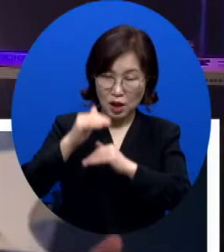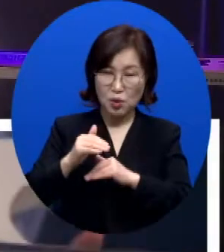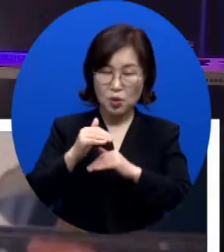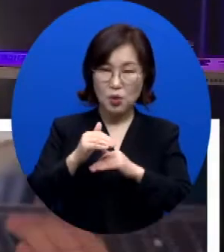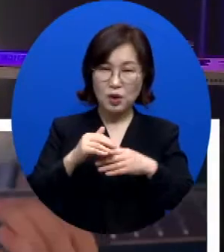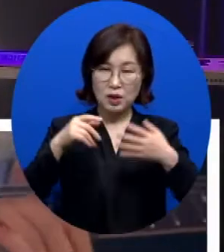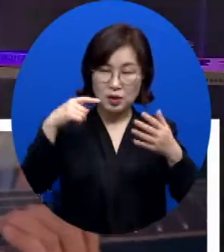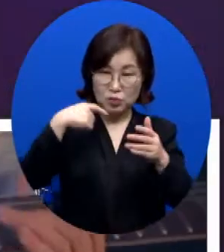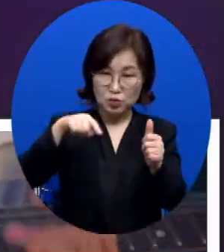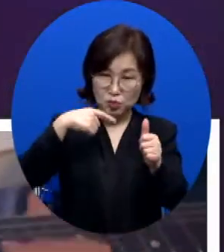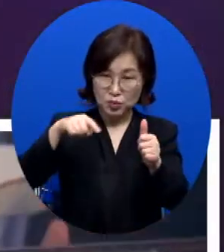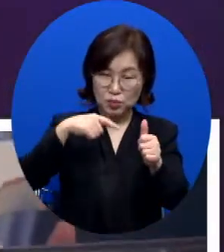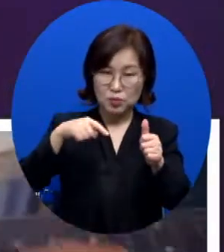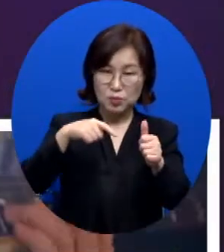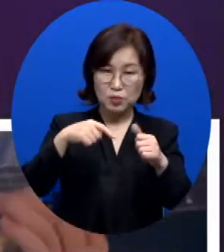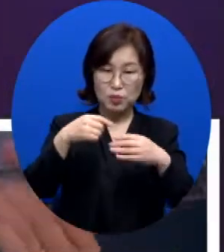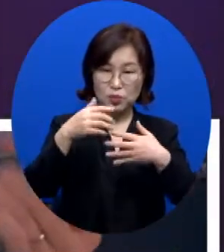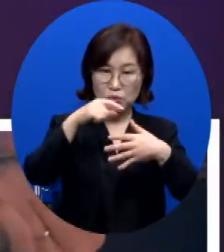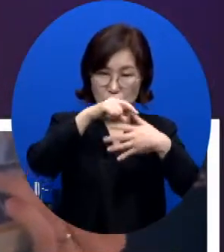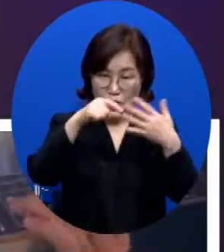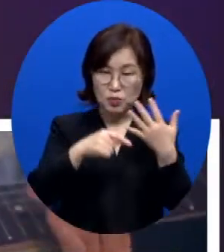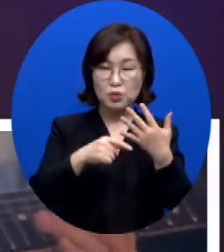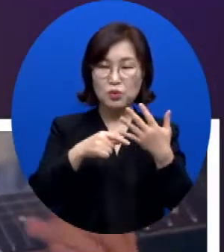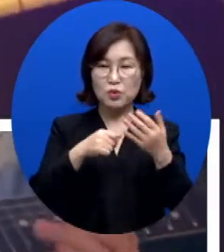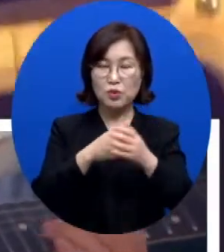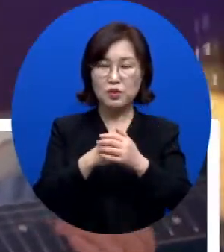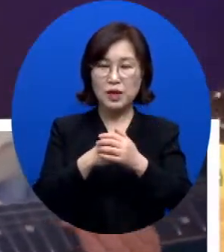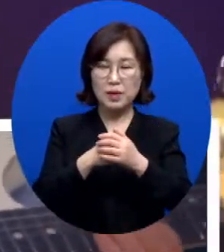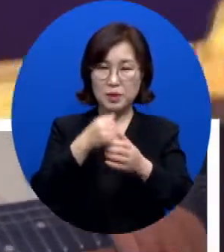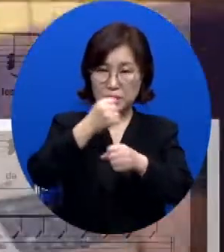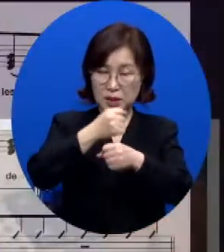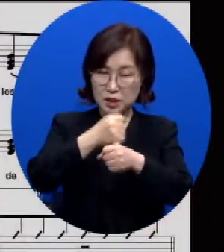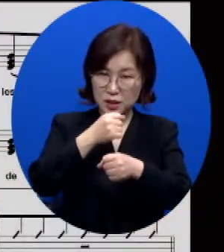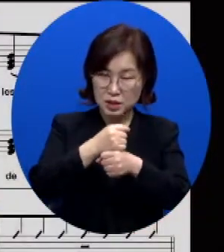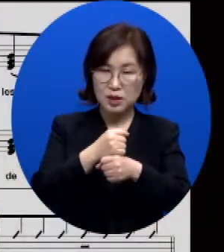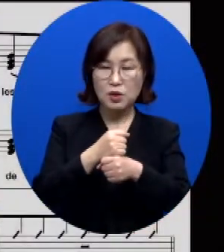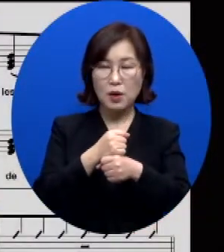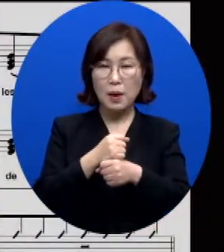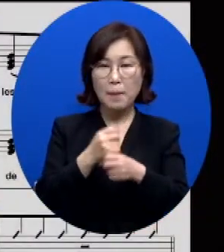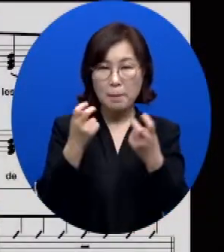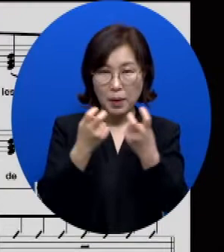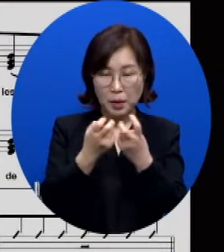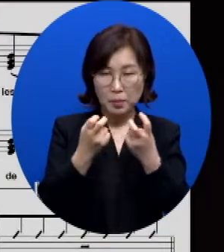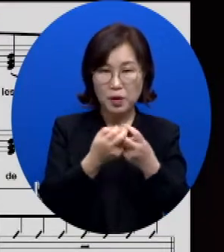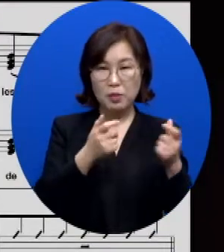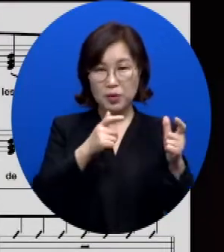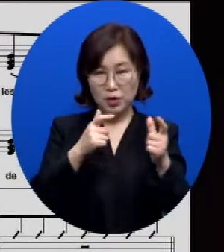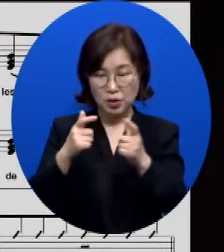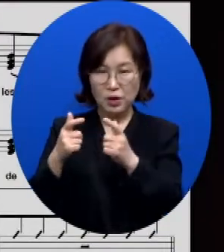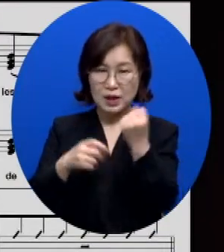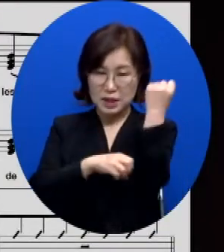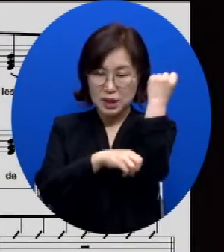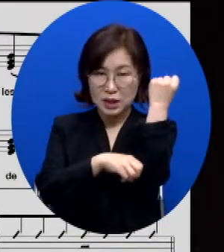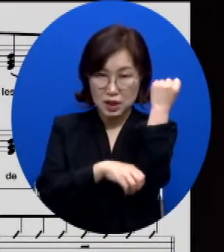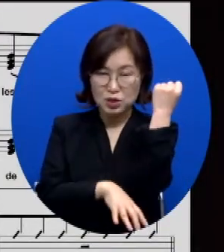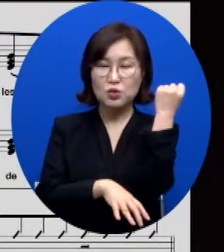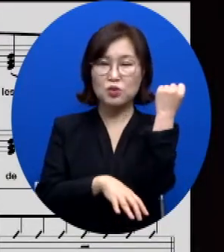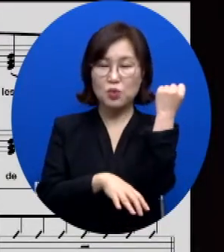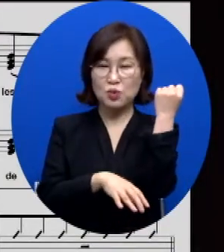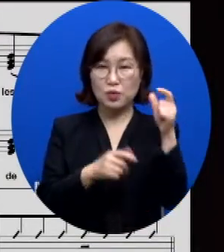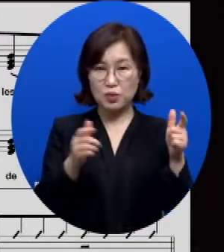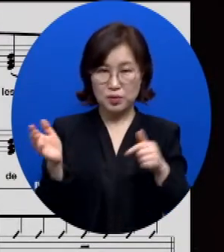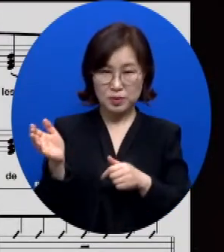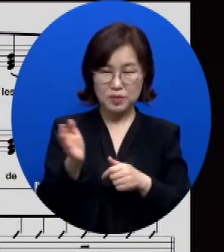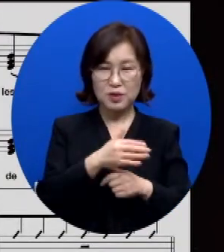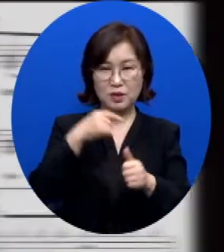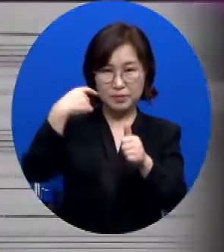하나하나에 담았습니다. 악보 읽는 법부터 악기별 운지법과 코드 잡는 방법까지 쉽고 친절하게